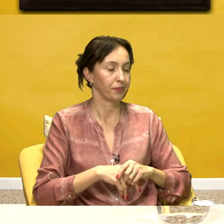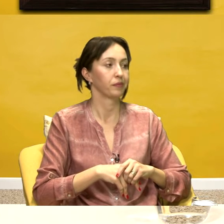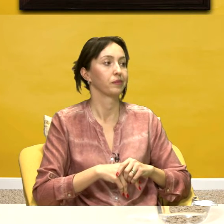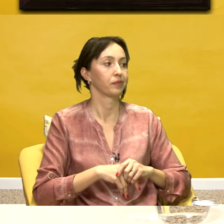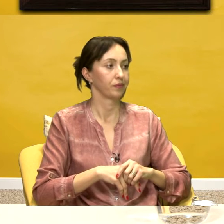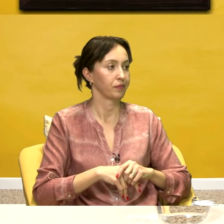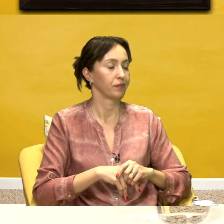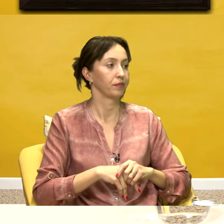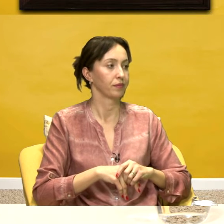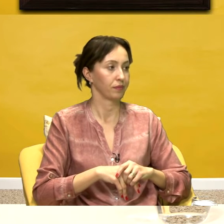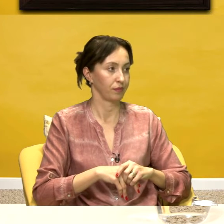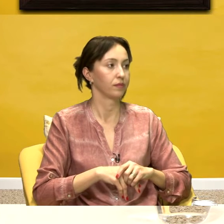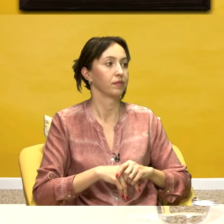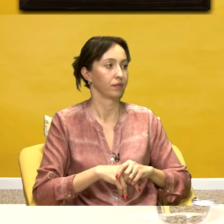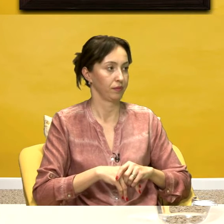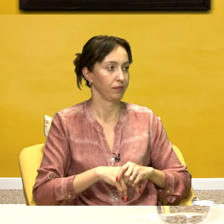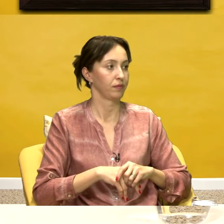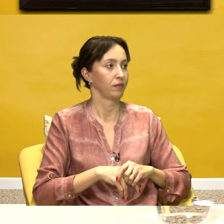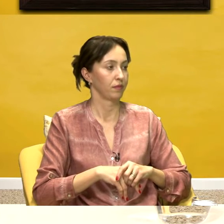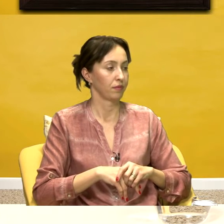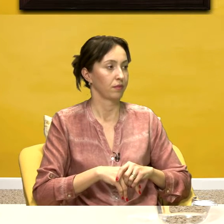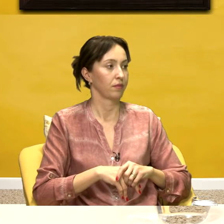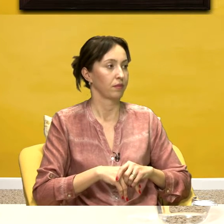să-și mărească veniturile.